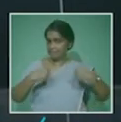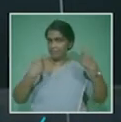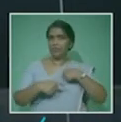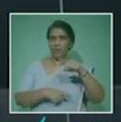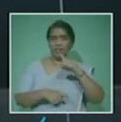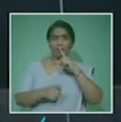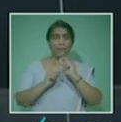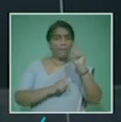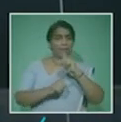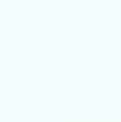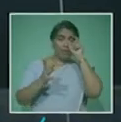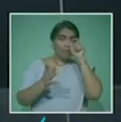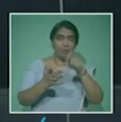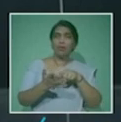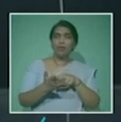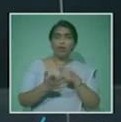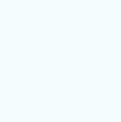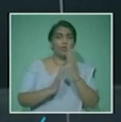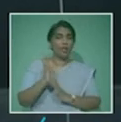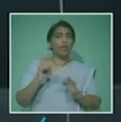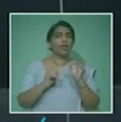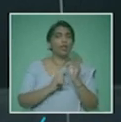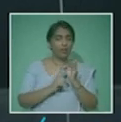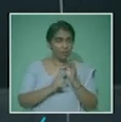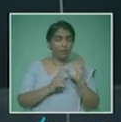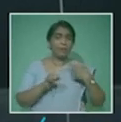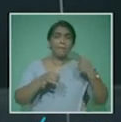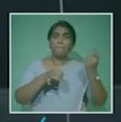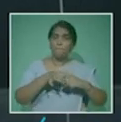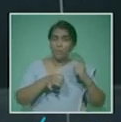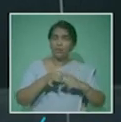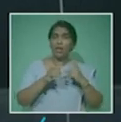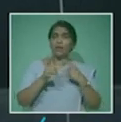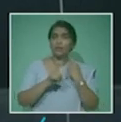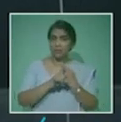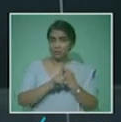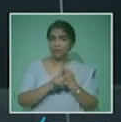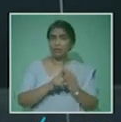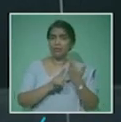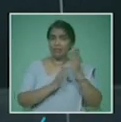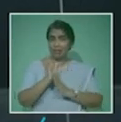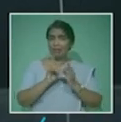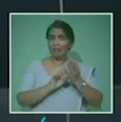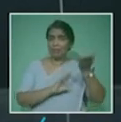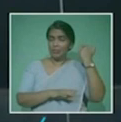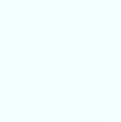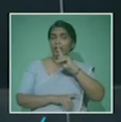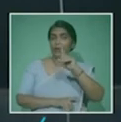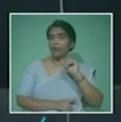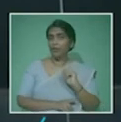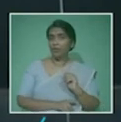අපි හැන්සාඩ් එකෙන් අරගෙන බලමු මුදල් ඇමතිවරයාගේ ප්‍රශ්නවලදී නිවාඩ් කබ්‍රාල් මන්ත්‍රීතුමා ඇමතිතුමා මොකද්ද